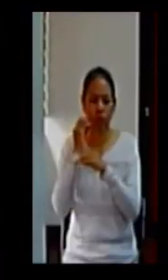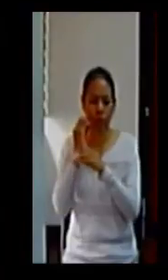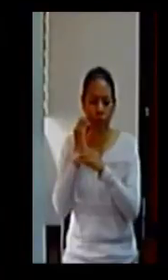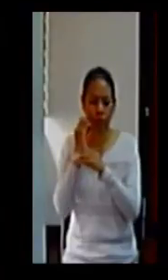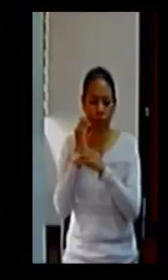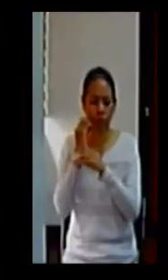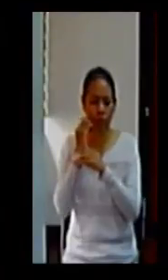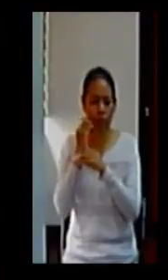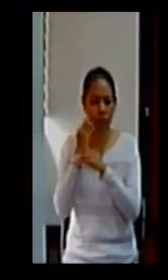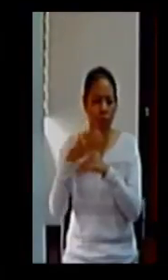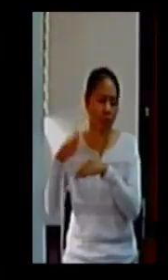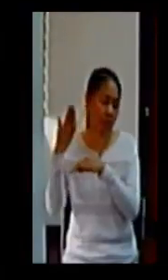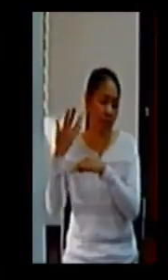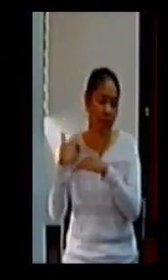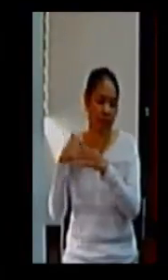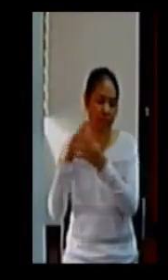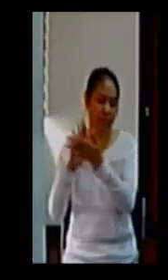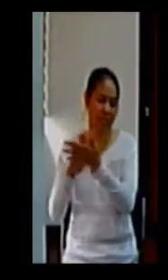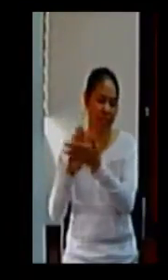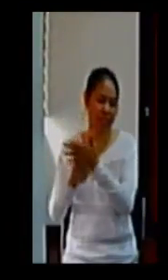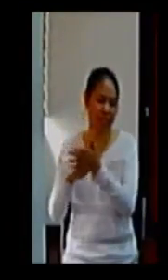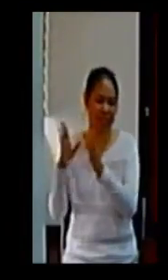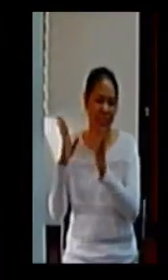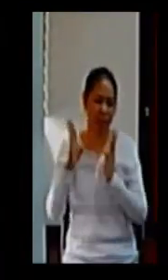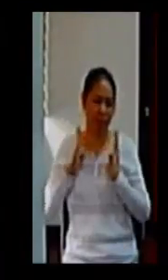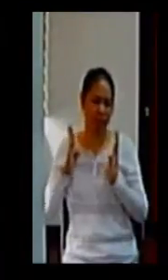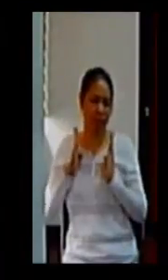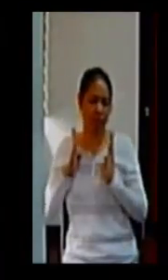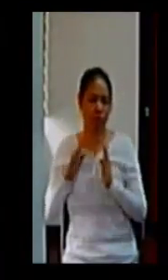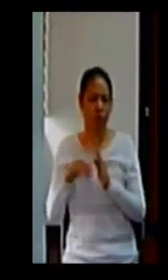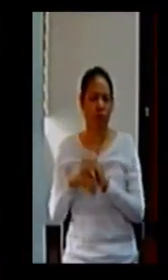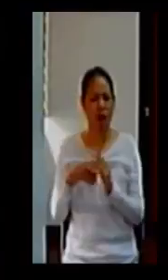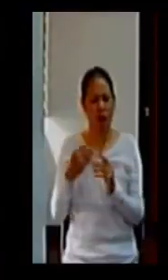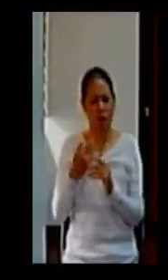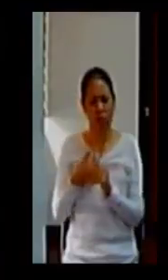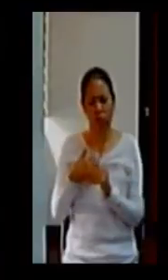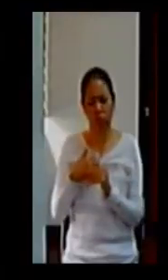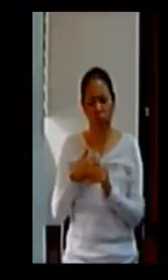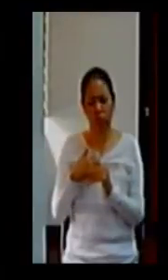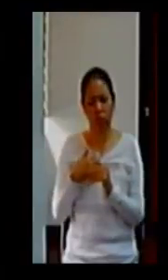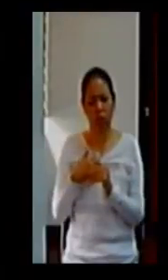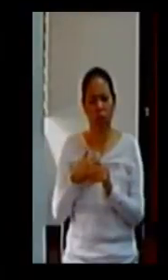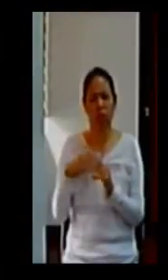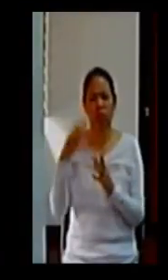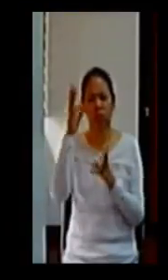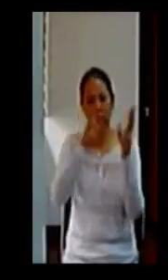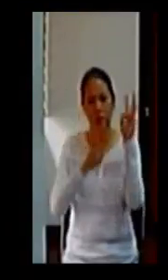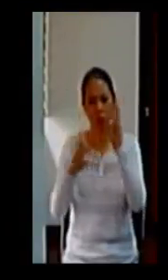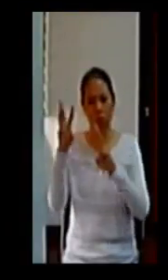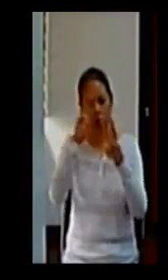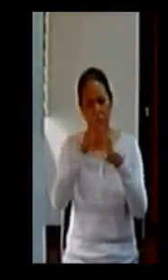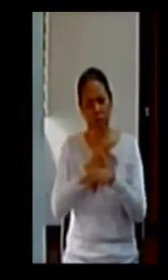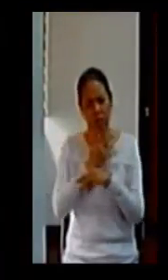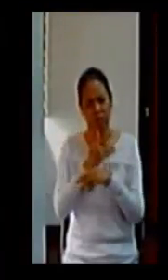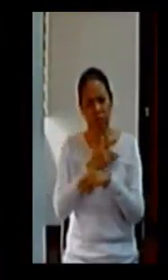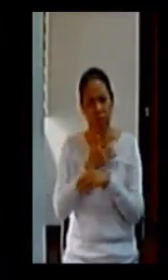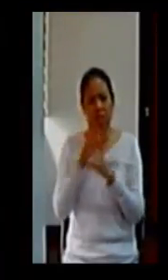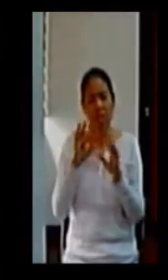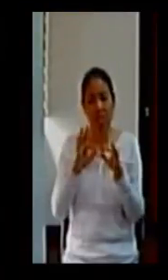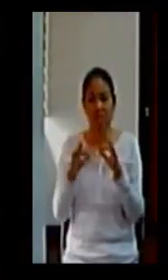kasi ako nun sa Baguio. Kaya sobrang pag-aalala po yung nararamdaman ko, lalo na po